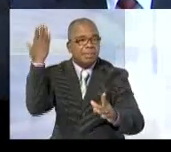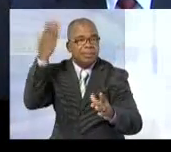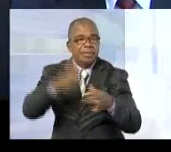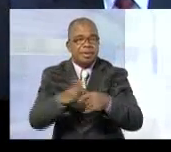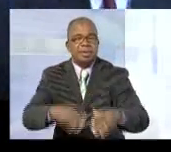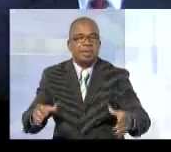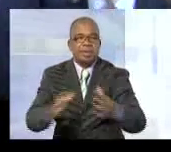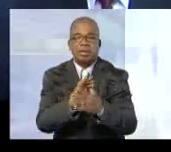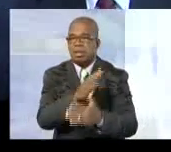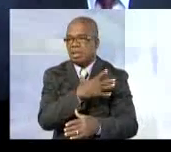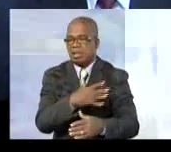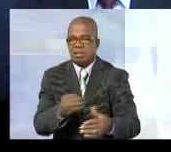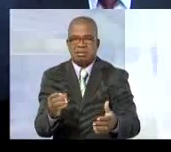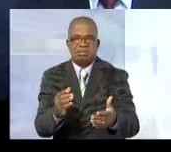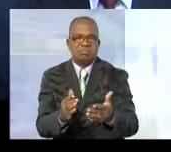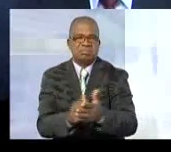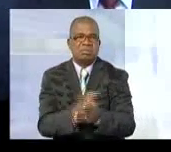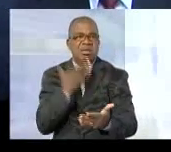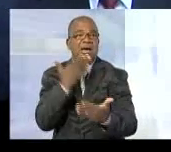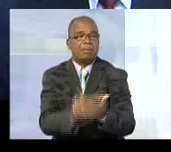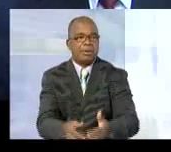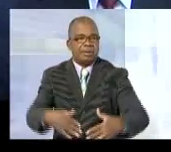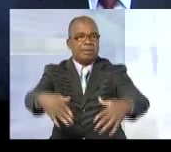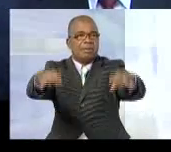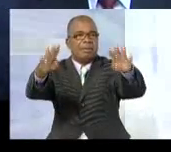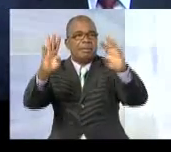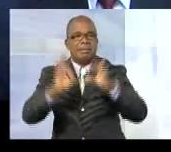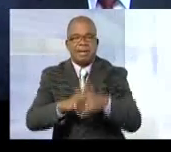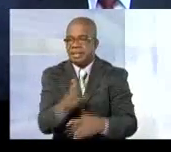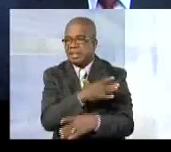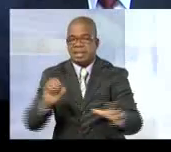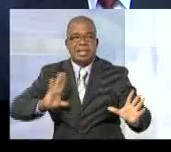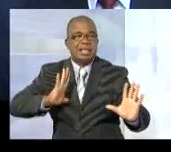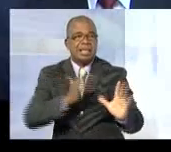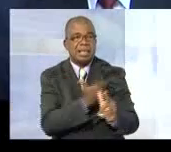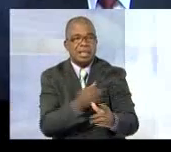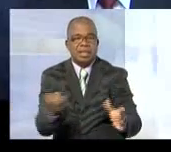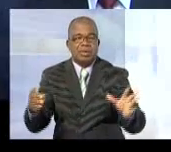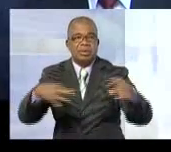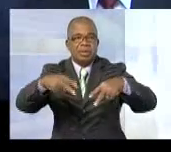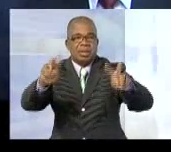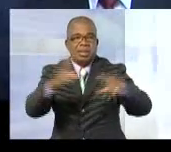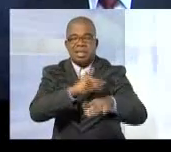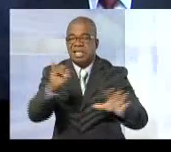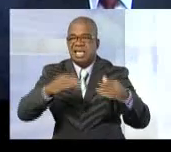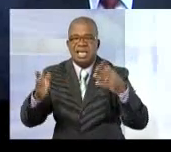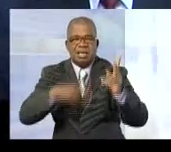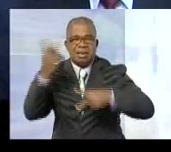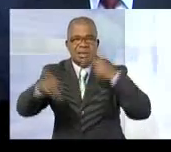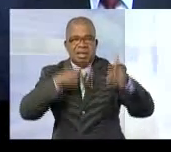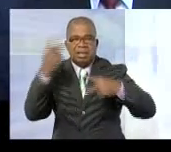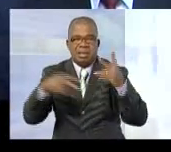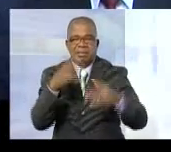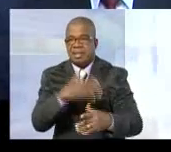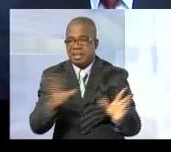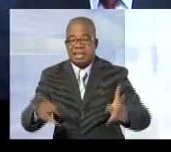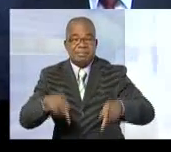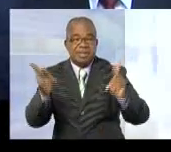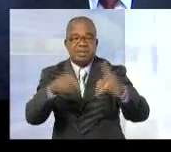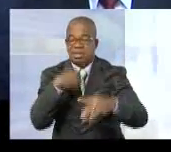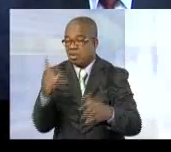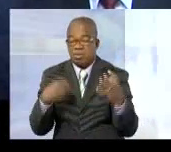pays. Et Monsieur le Président a notamment parlé des ressources humaines et de l'expérience expérience d'une